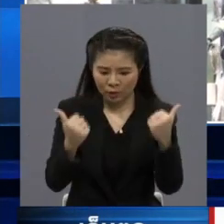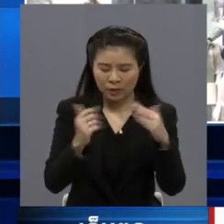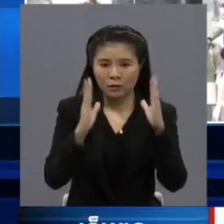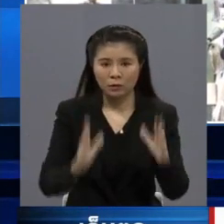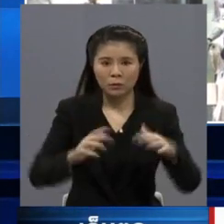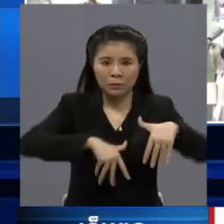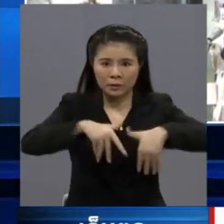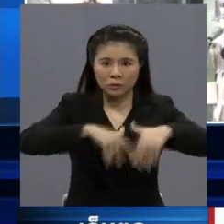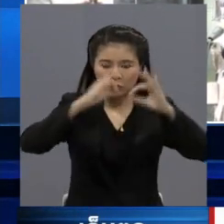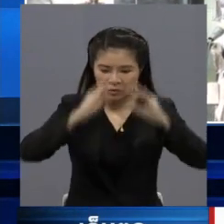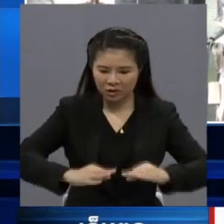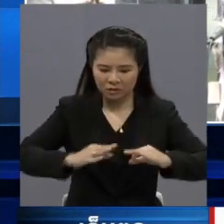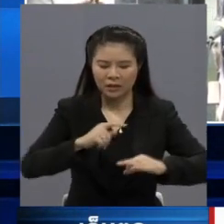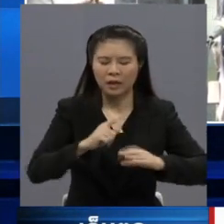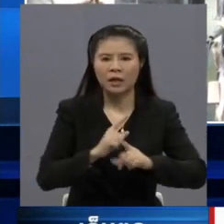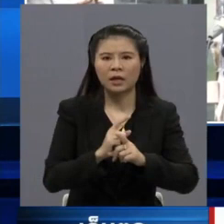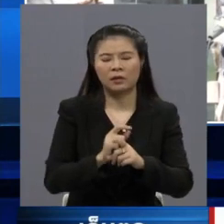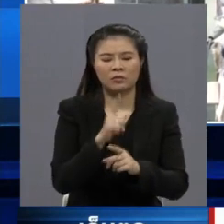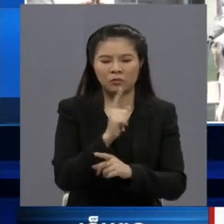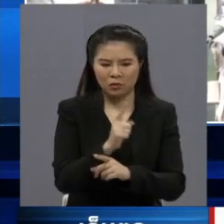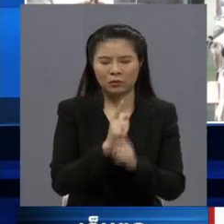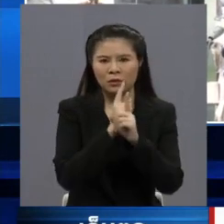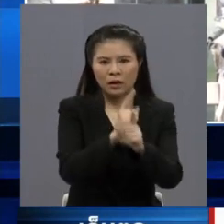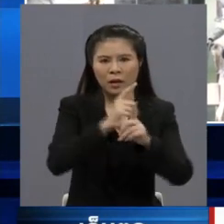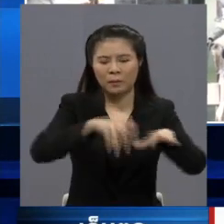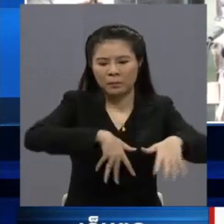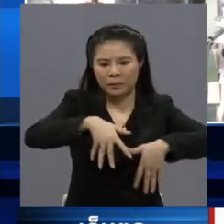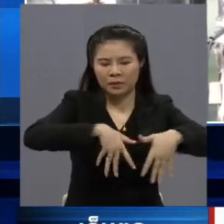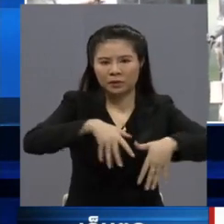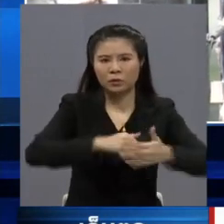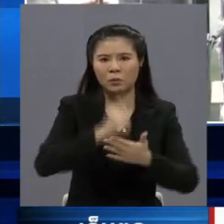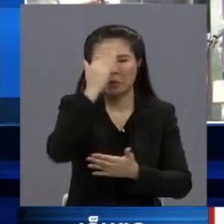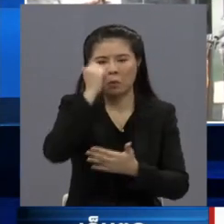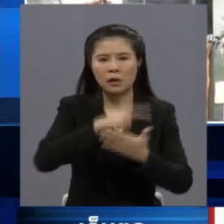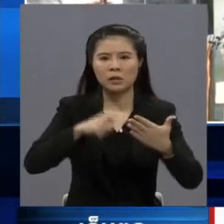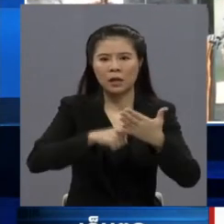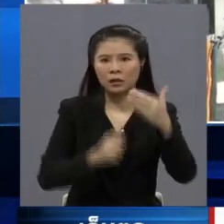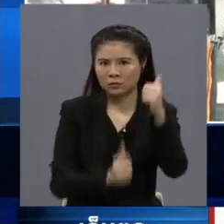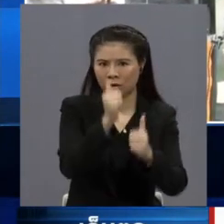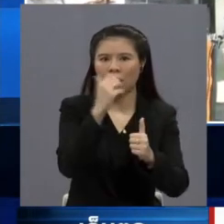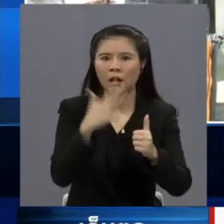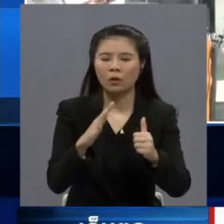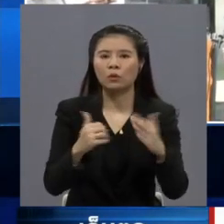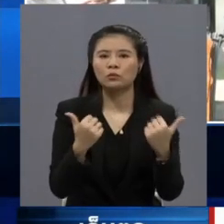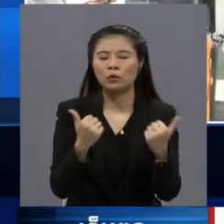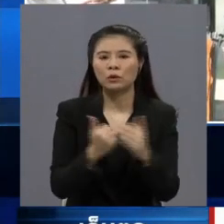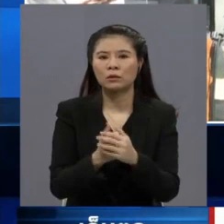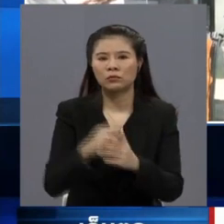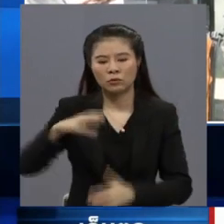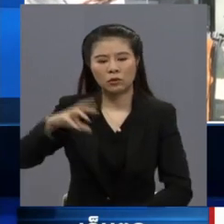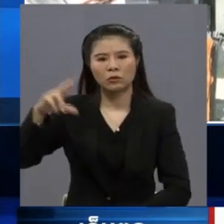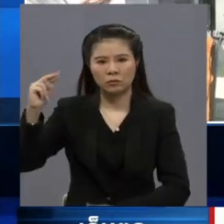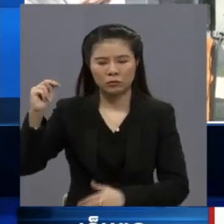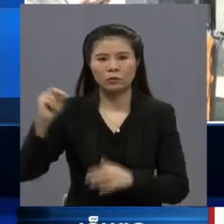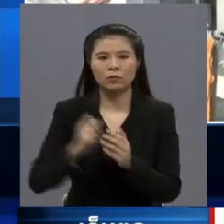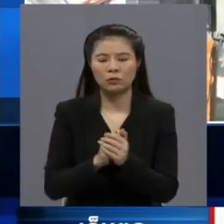ตัดสินใจใช้วิจารณญาณของตนเองไปแล้วผ่านการเลือกตั้งเพราะฉะนั้นการโหวตในสภาอันนี้ต้องยึดมั่นในหลักการ